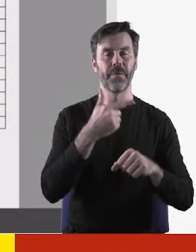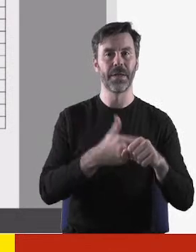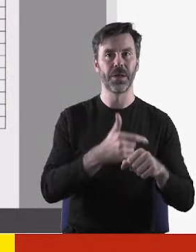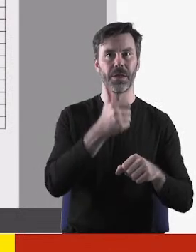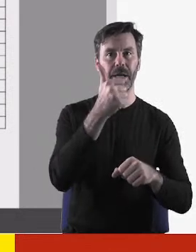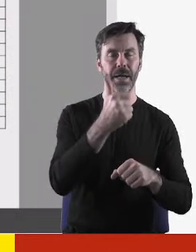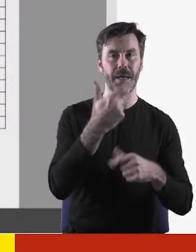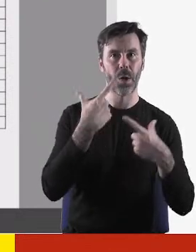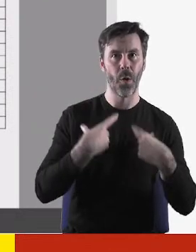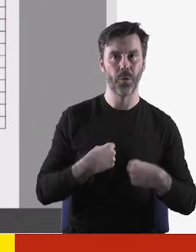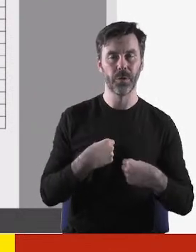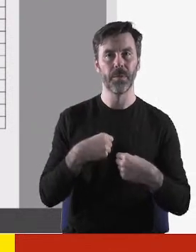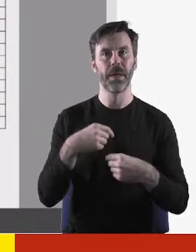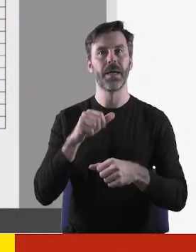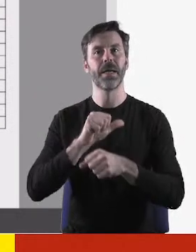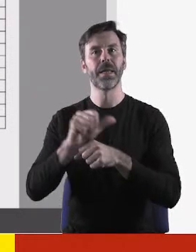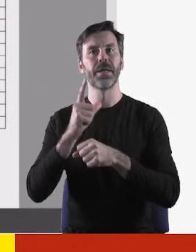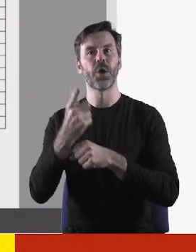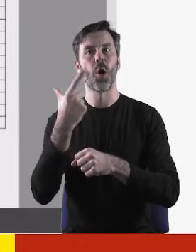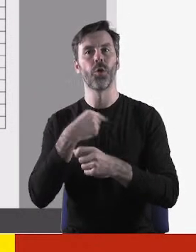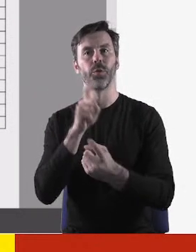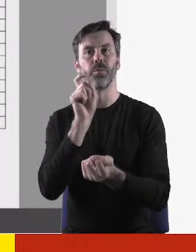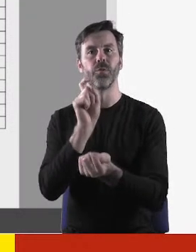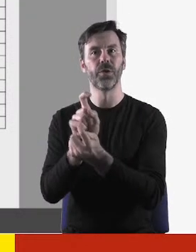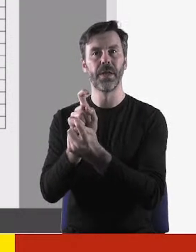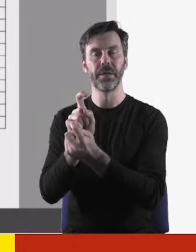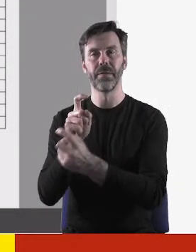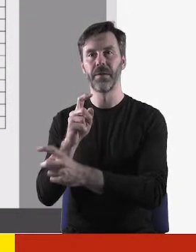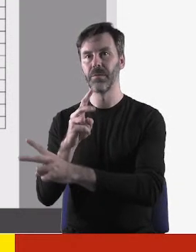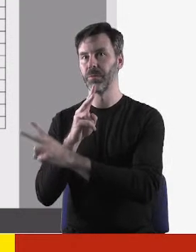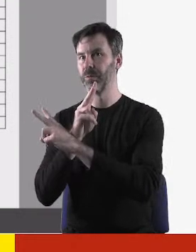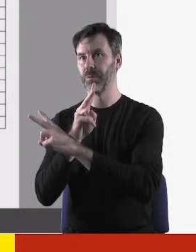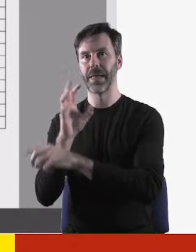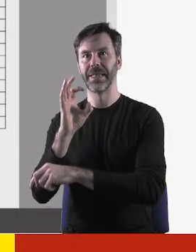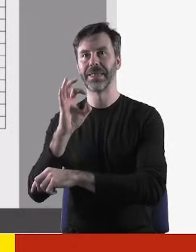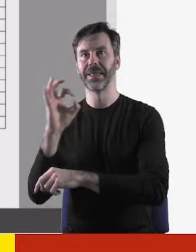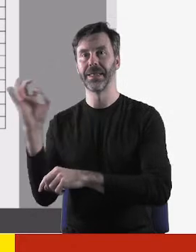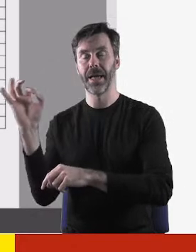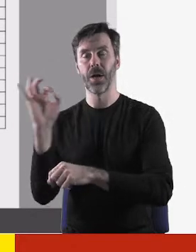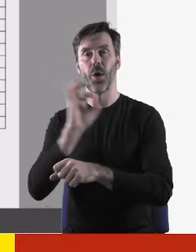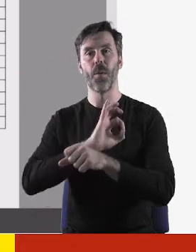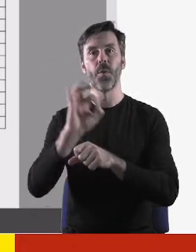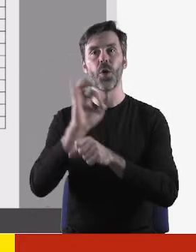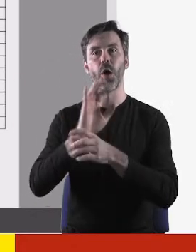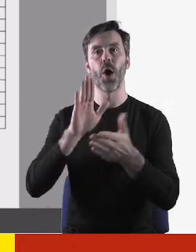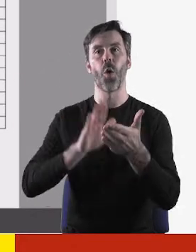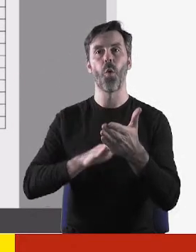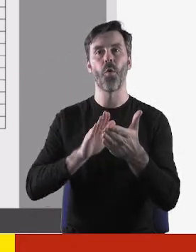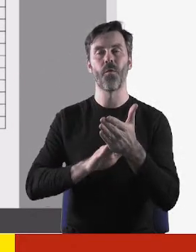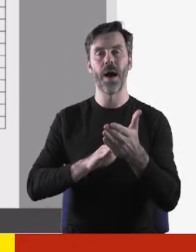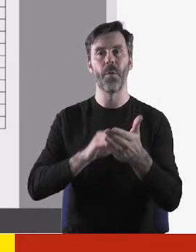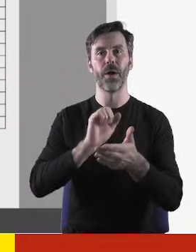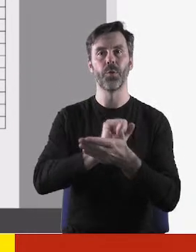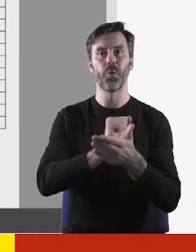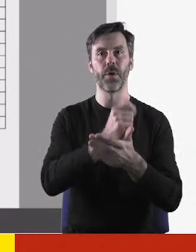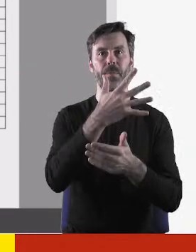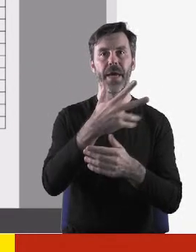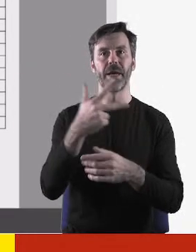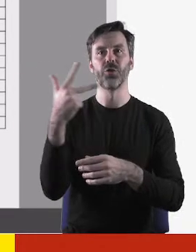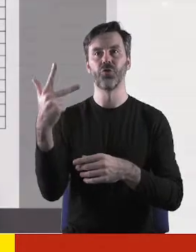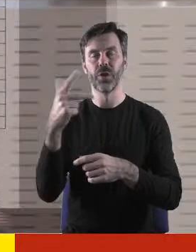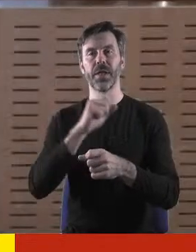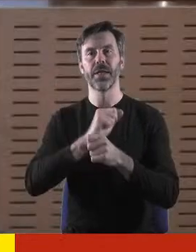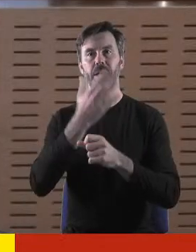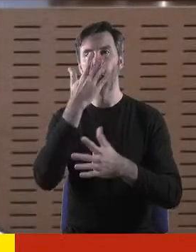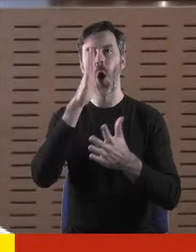radnych, 11 radnych było przeciw, 0 głosów wstrzymujących się. Projekt uchwały zawarty w druku 5.3 uzyskał pozytywną opinię